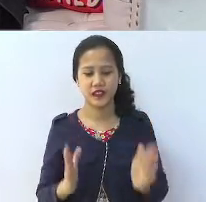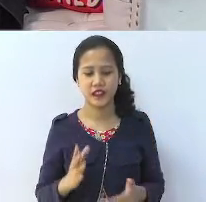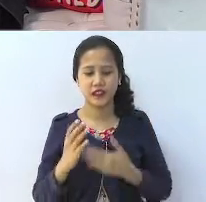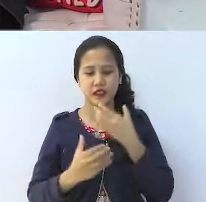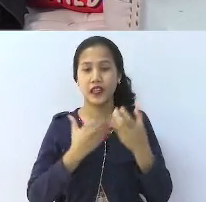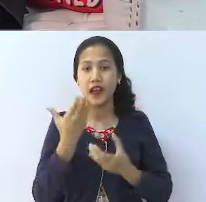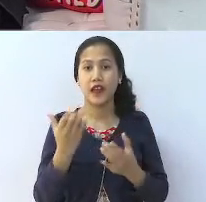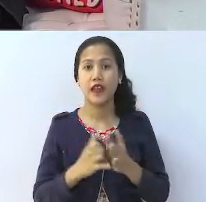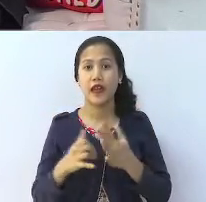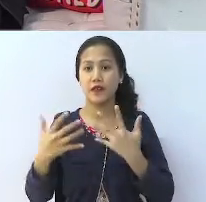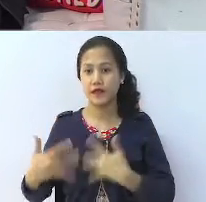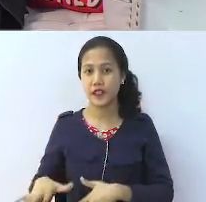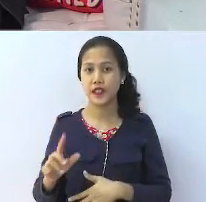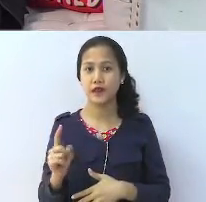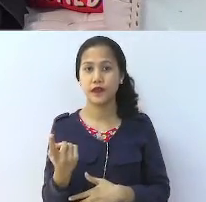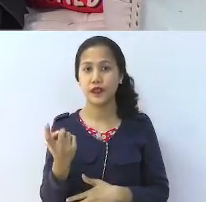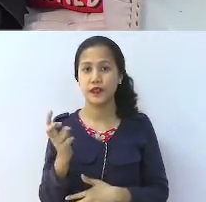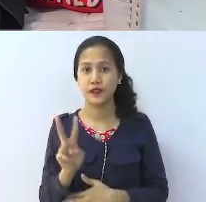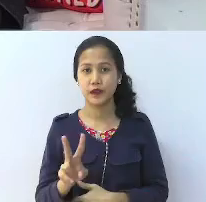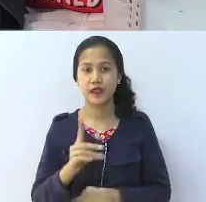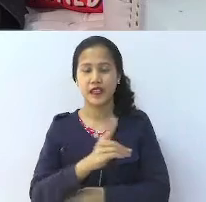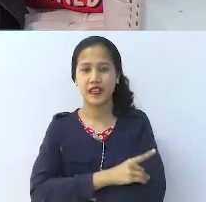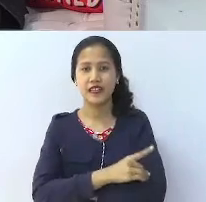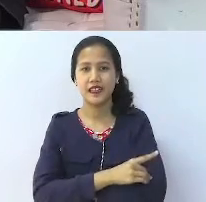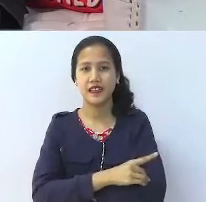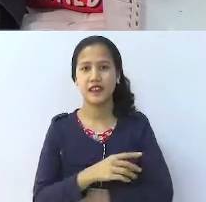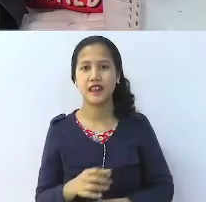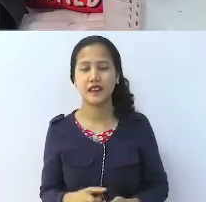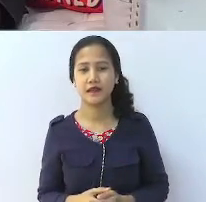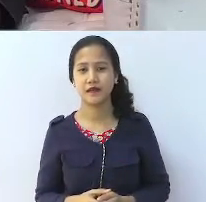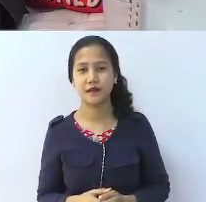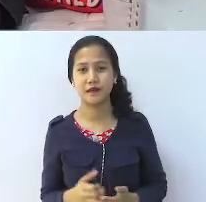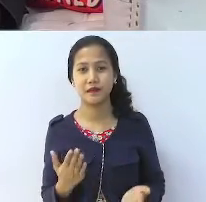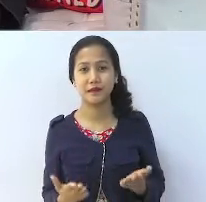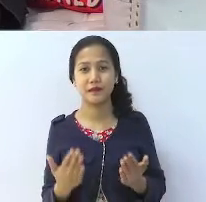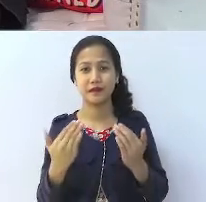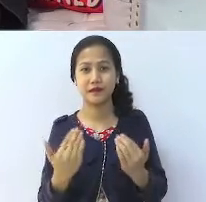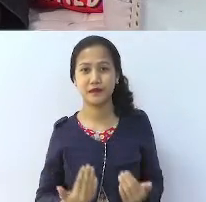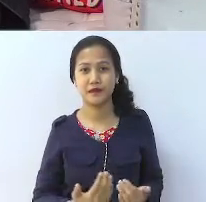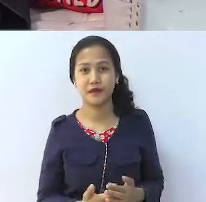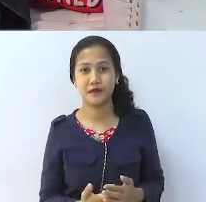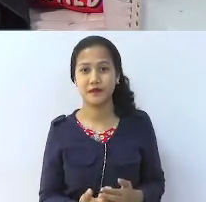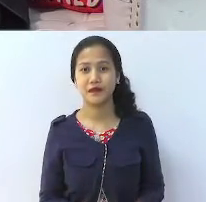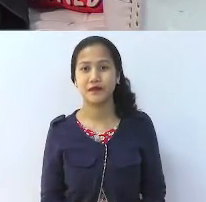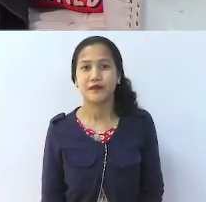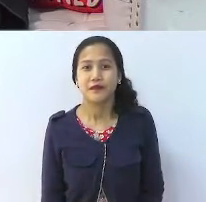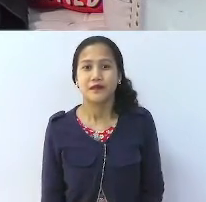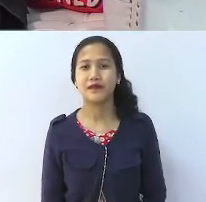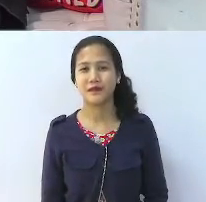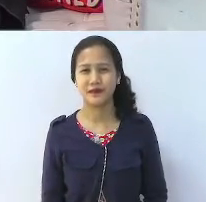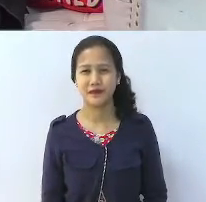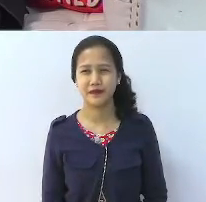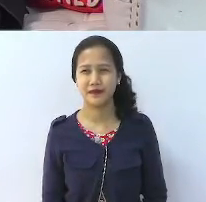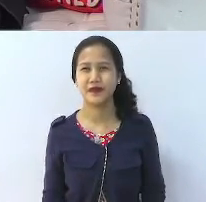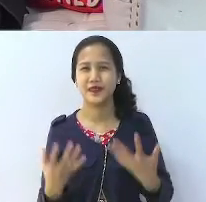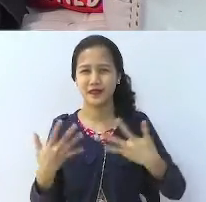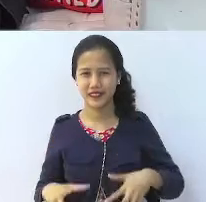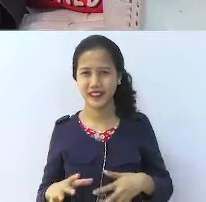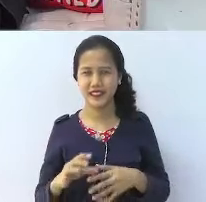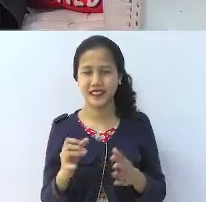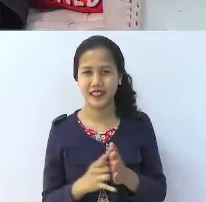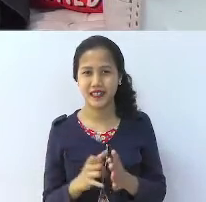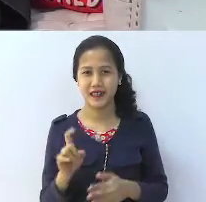Ampig. Cyril pala to. Mm. So again, hello po sa inyo po dyan, sa mga PSS students. Shout out